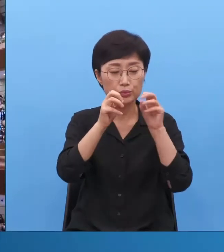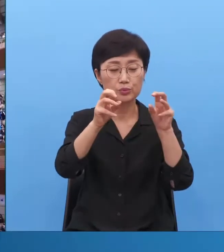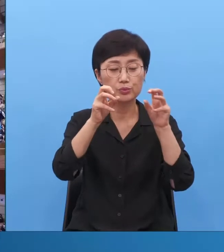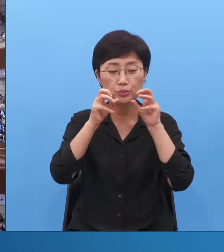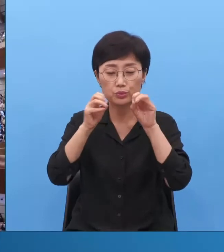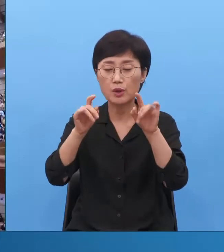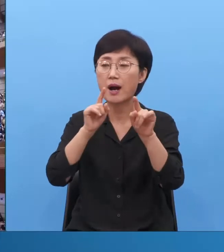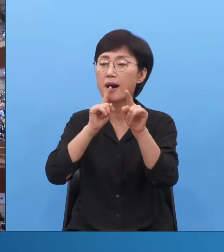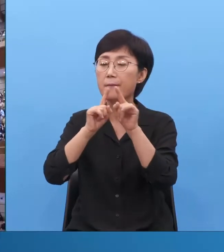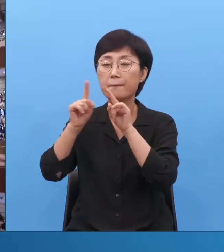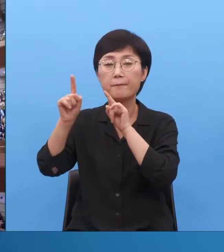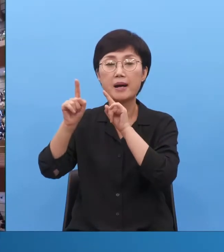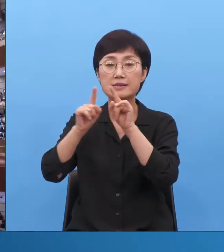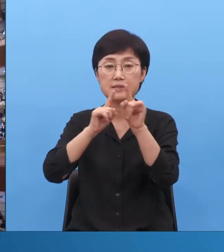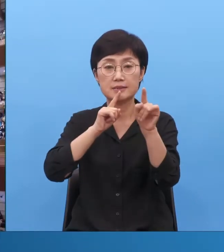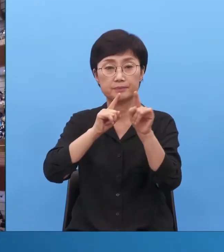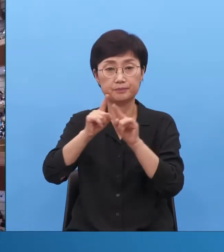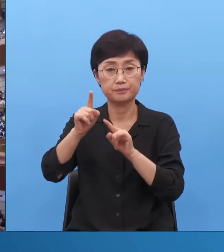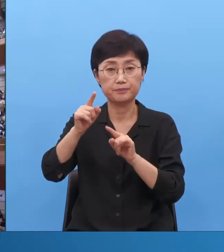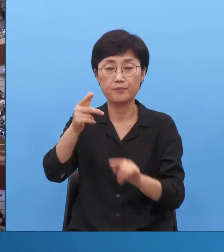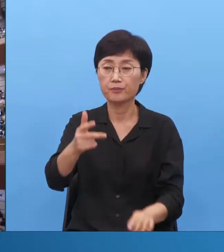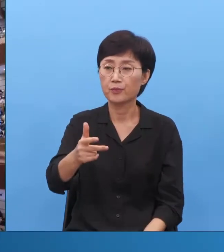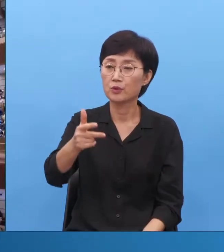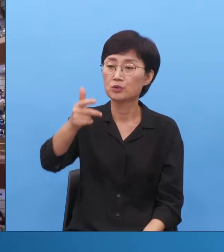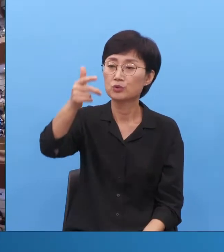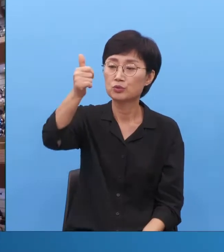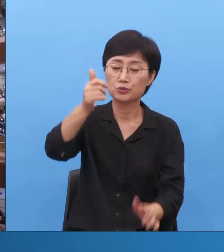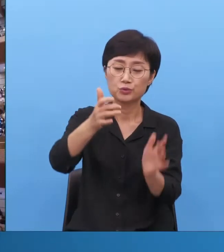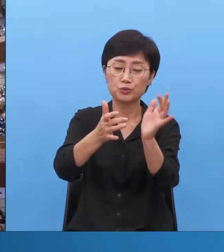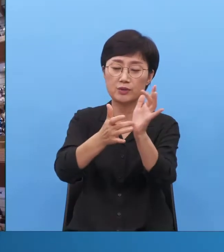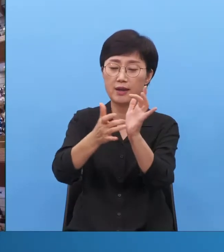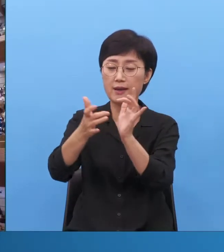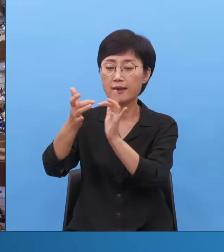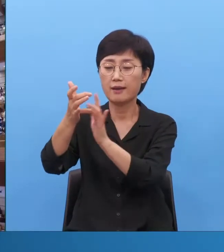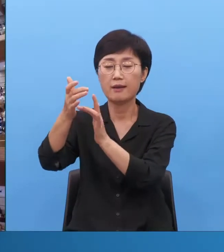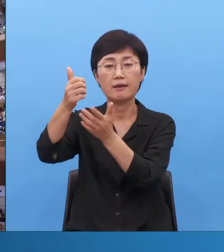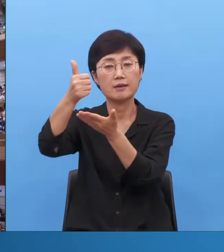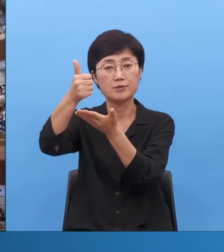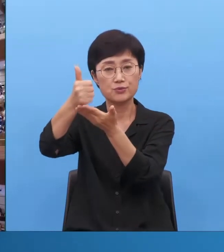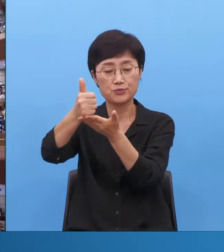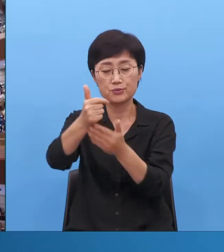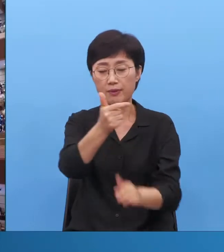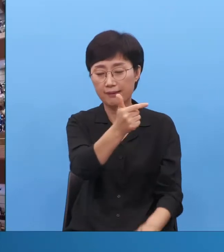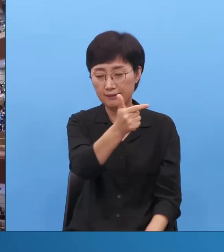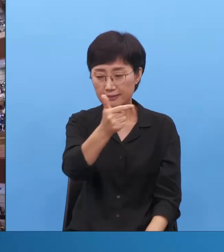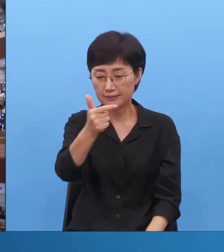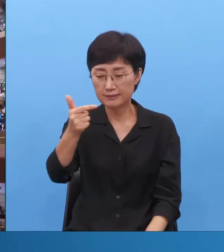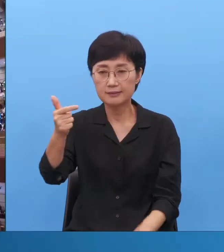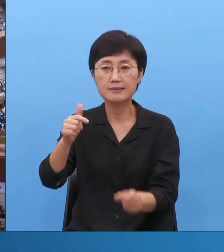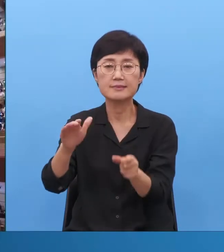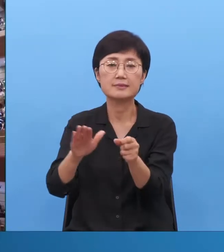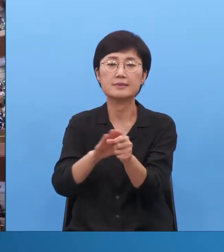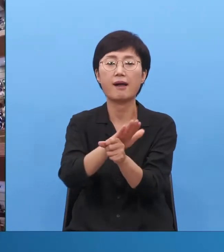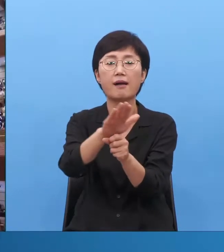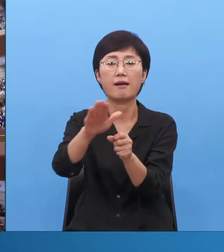예부터 전한 말씀 주 예수